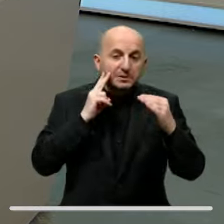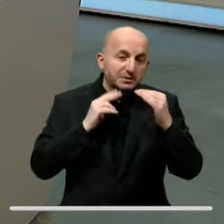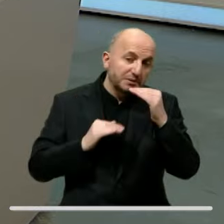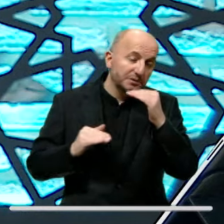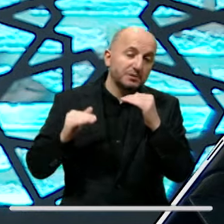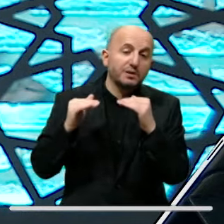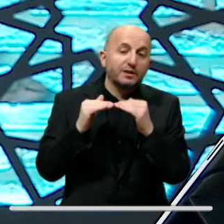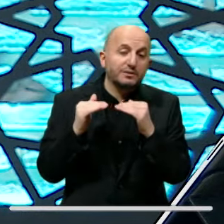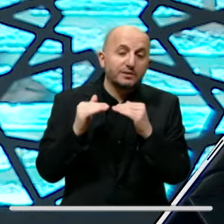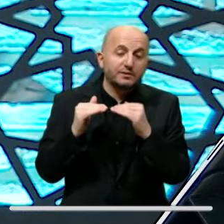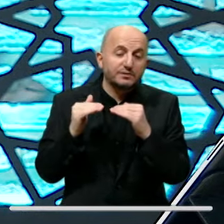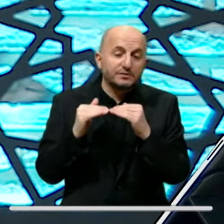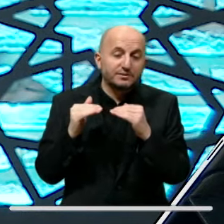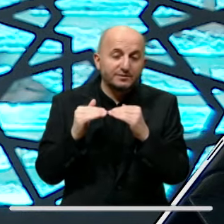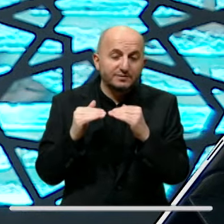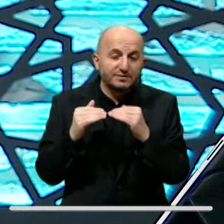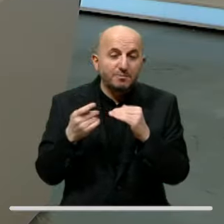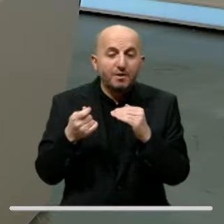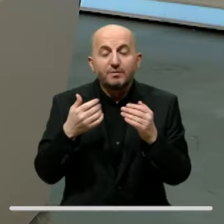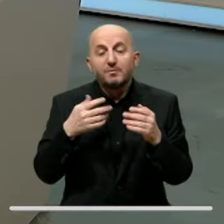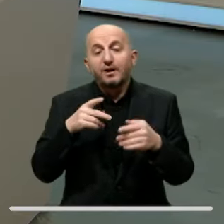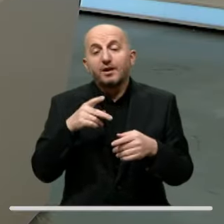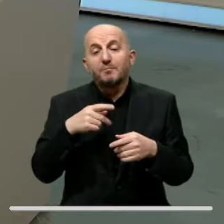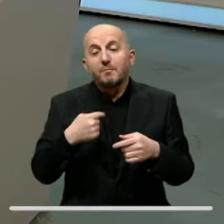Ama bana diyor ki senin zekat vermen lazım diyor.